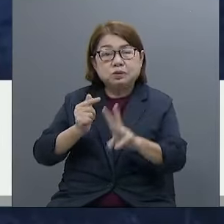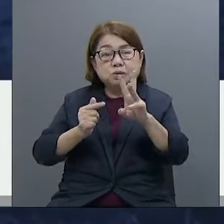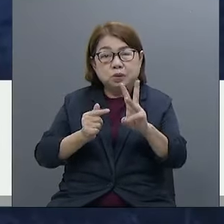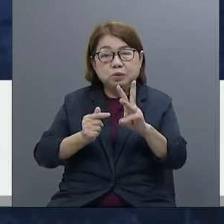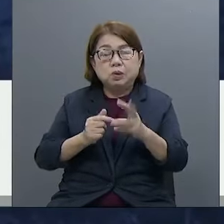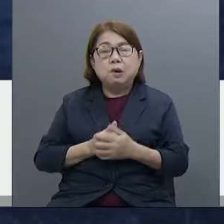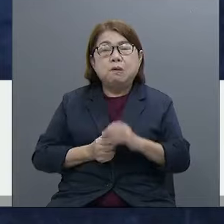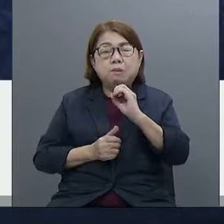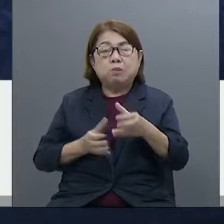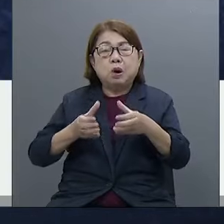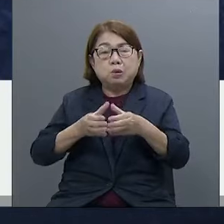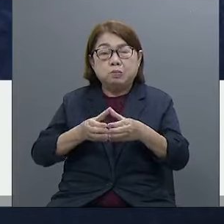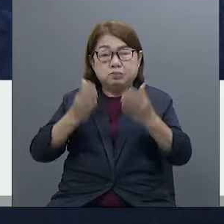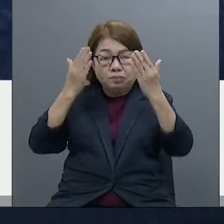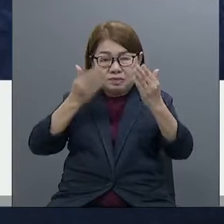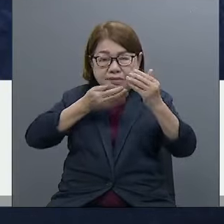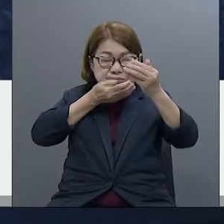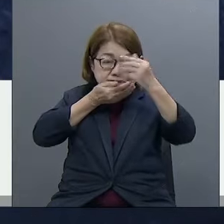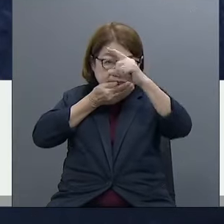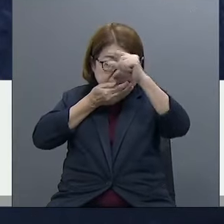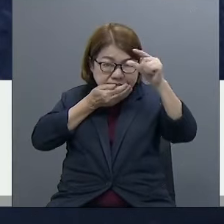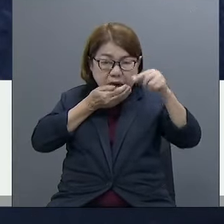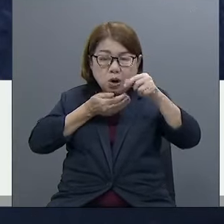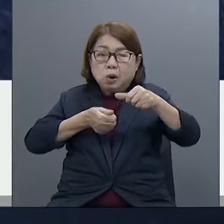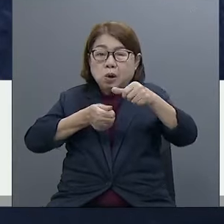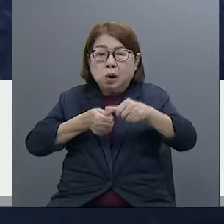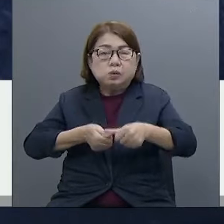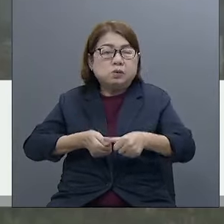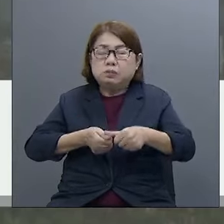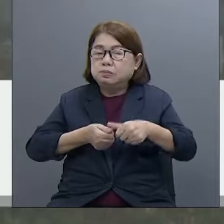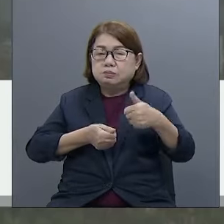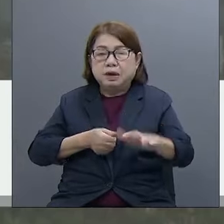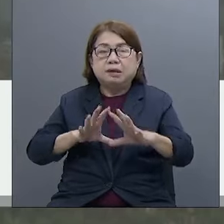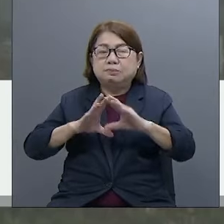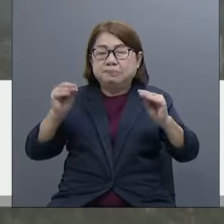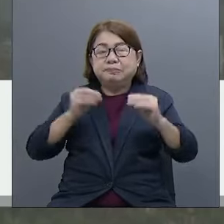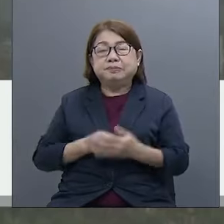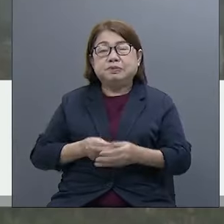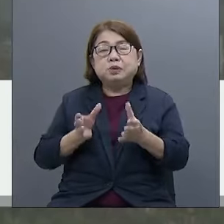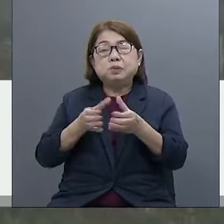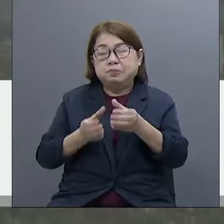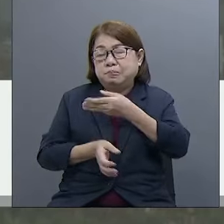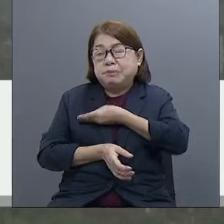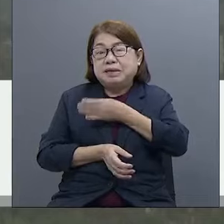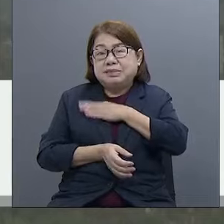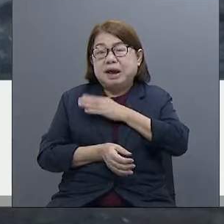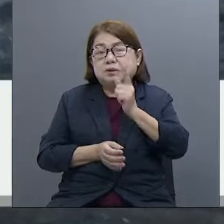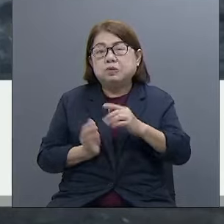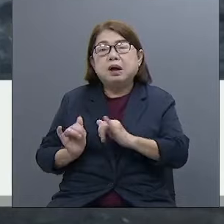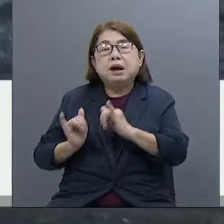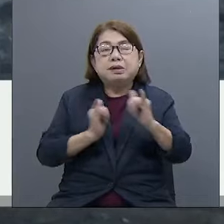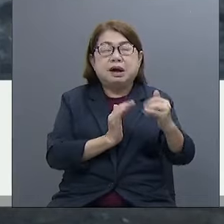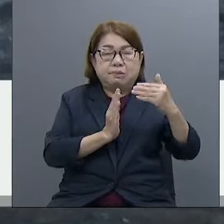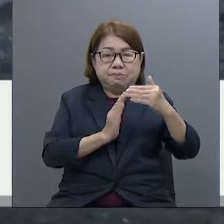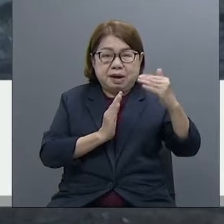ากลุ่มฮามาสจะต้องไม่มีบทบาทในกาซาอีกต่อไปชาวปาเลสไตน์จะกลับไปอยู่ทางตอนเหนือของกาซาภายในวันที่